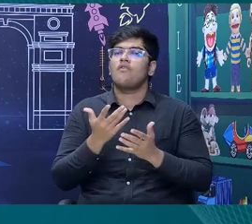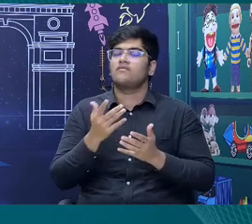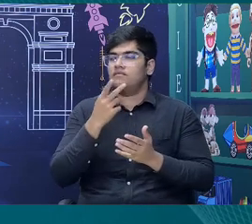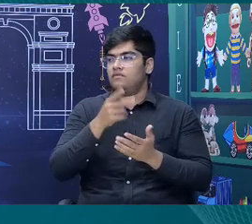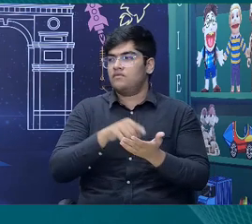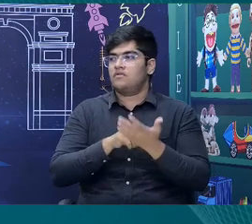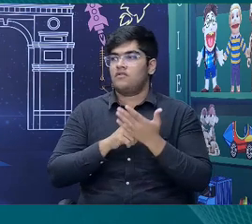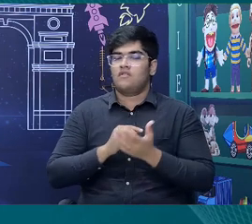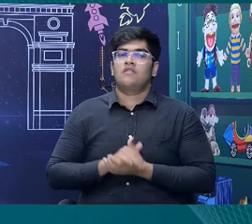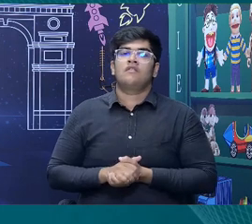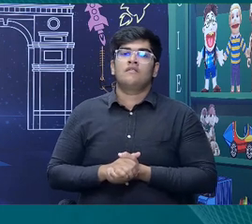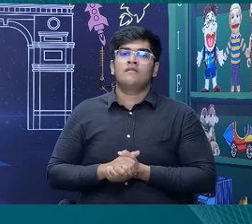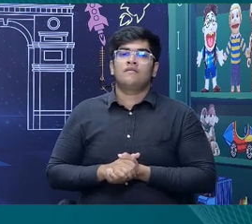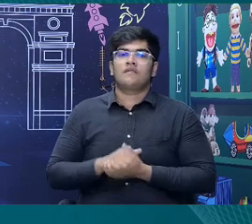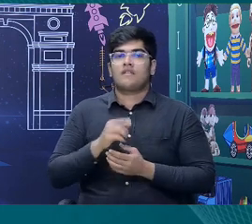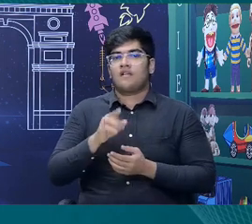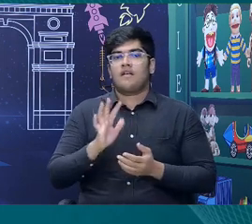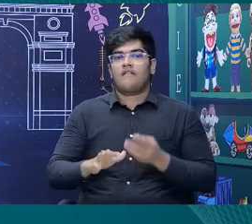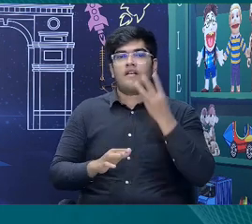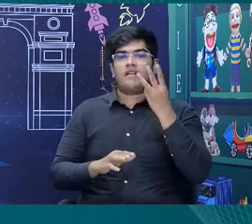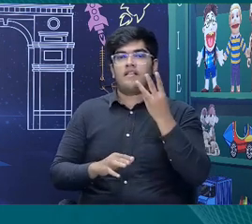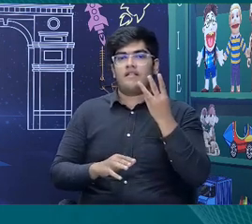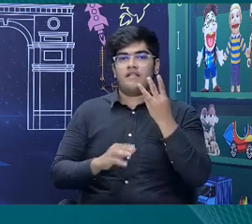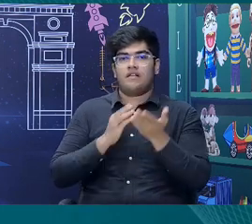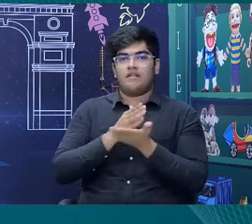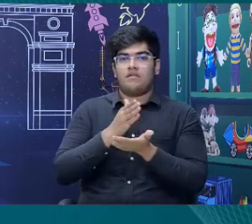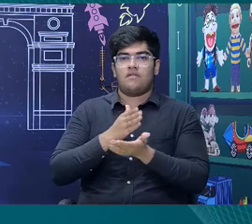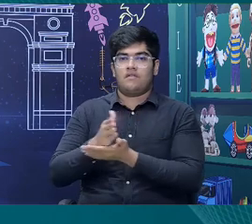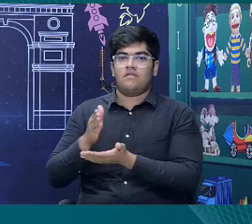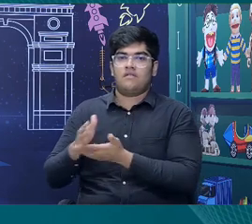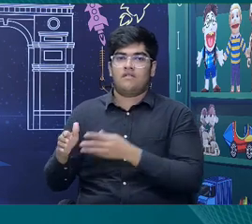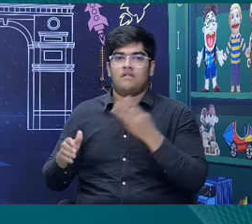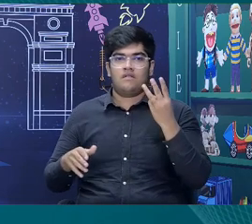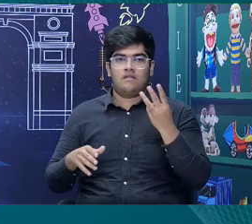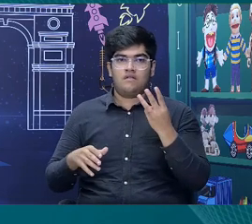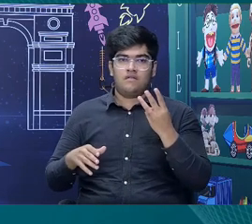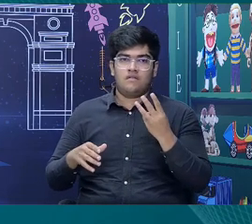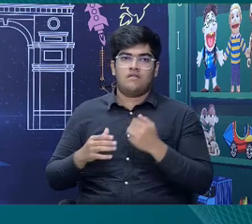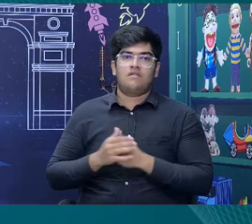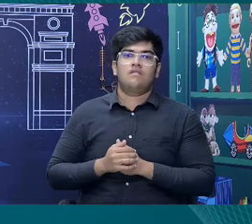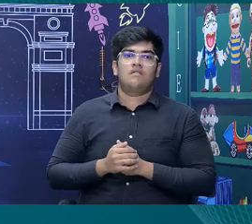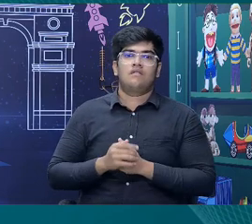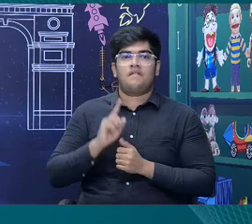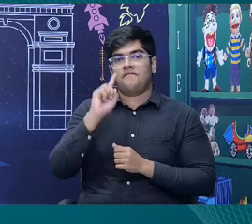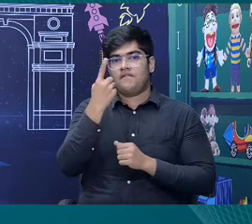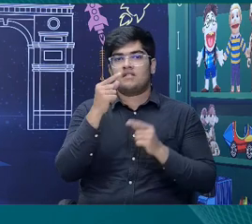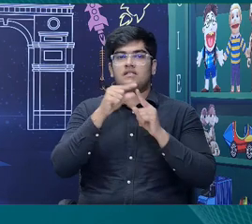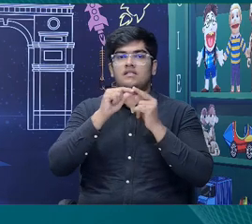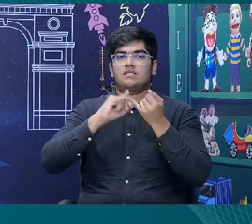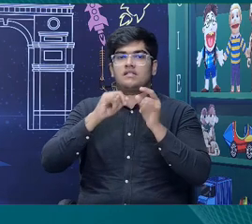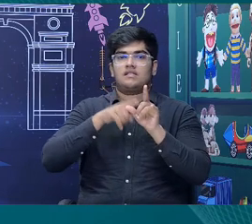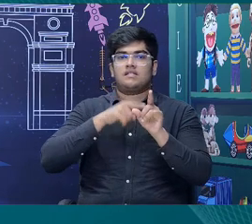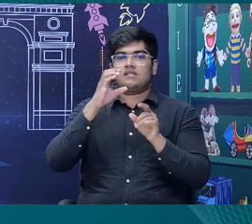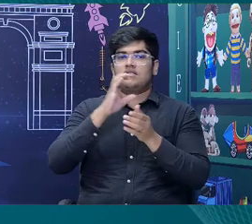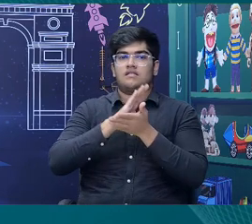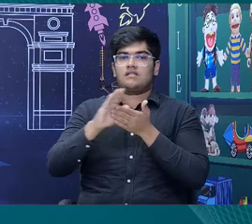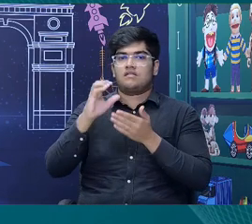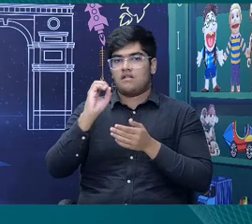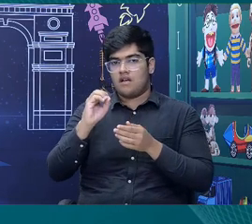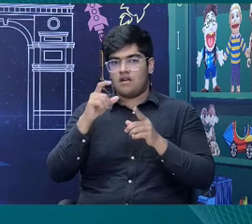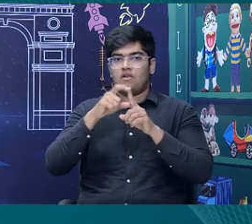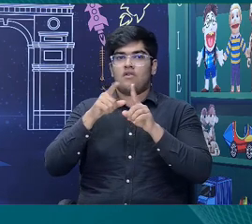साइकोथेरेपी जो है वो तीन उसमें डिवाइडेड की जाती है बेसिक जो ग्रेड 12 के लेवल पे है पहला है साइकोडायनेमिक दूसरा